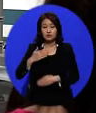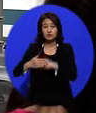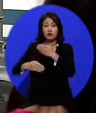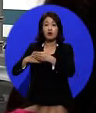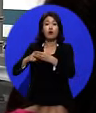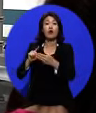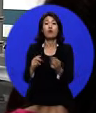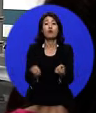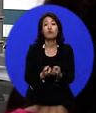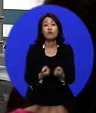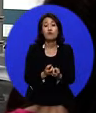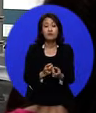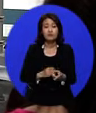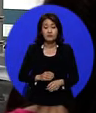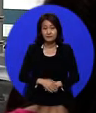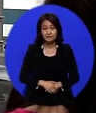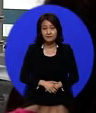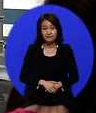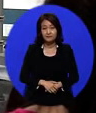치는 걸 어떻게 하죠?